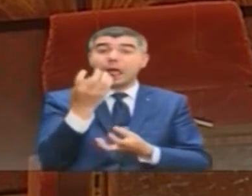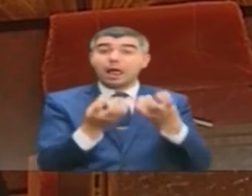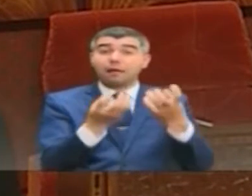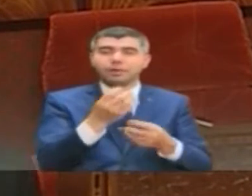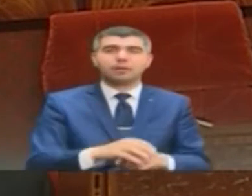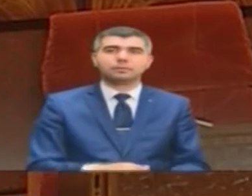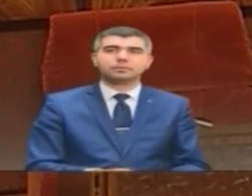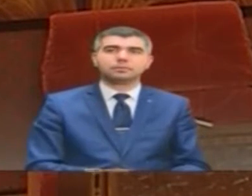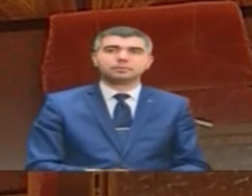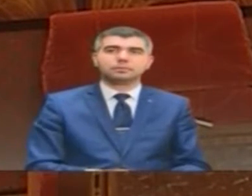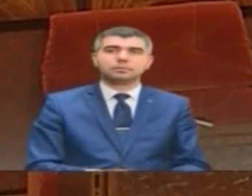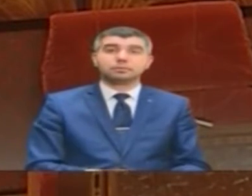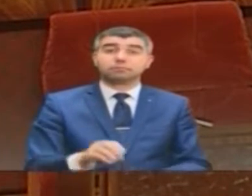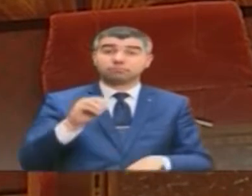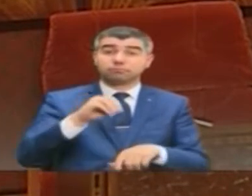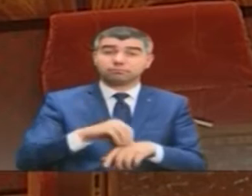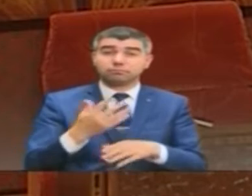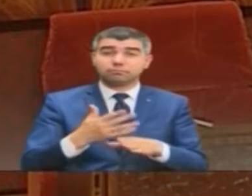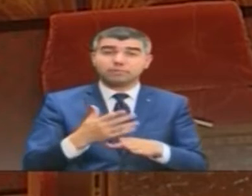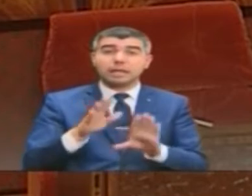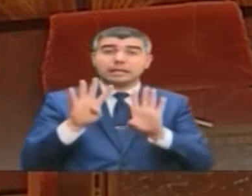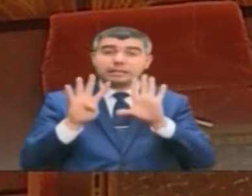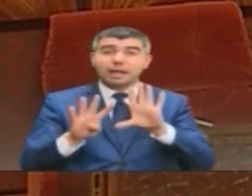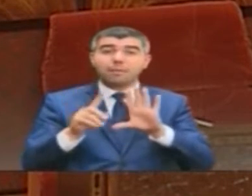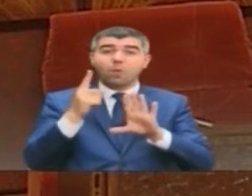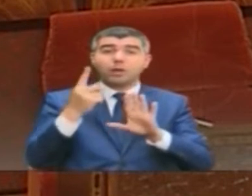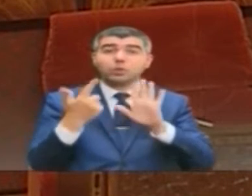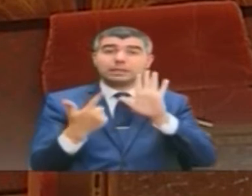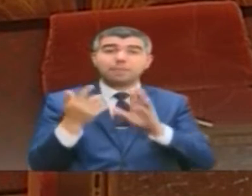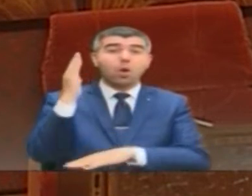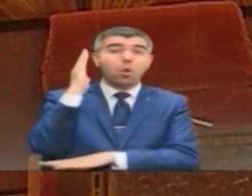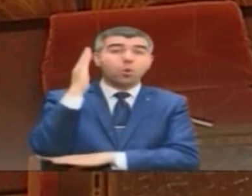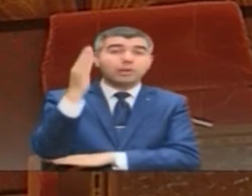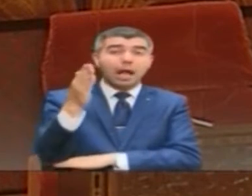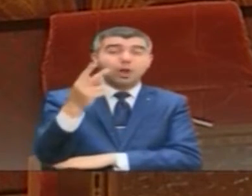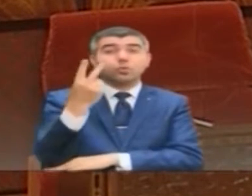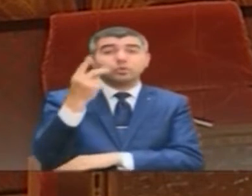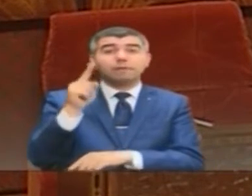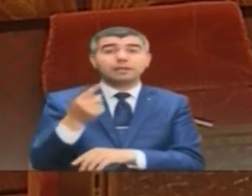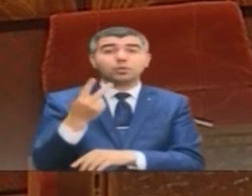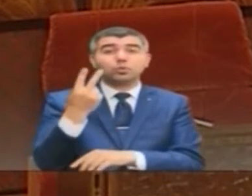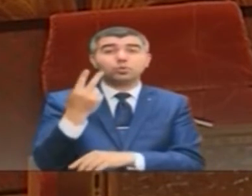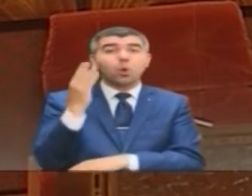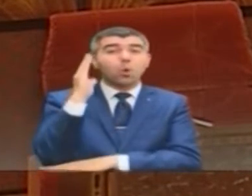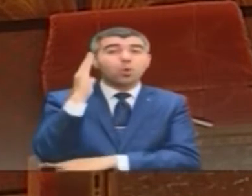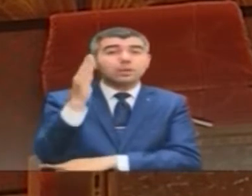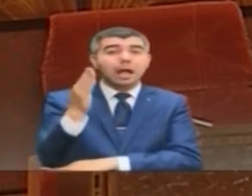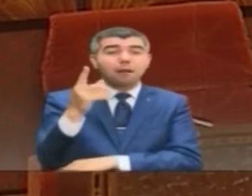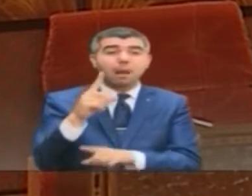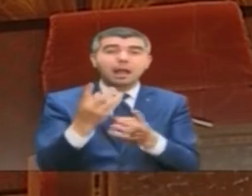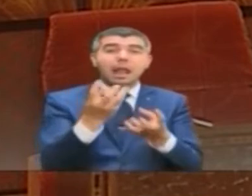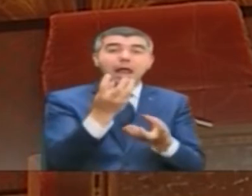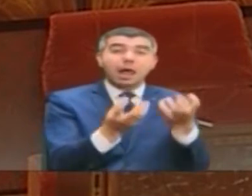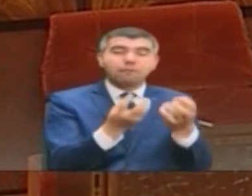حريق تضرر من جرائها 991 هكتار اي بمعدل 2.3 هكتار هكتار لكل